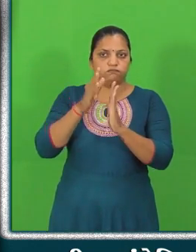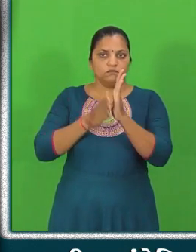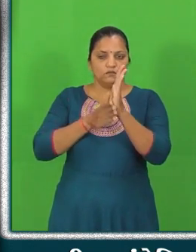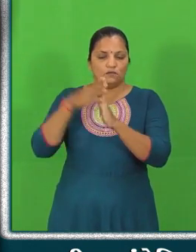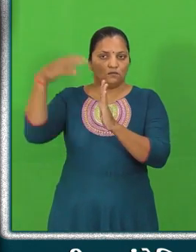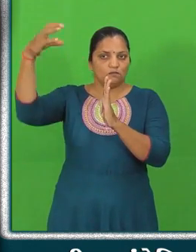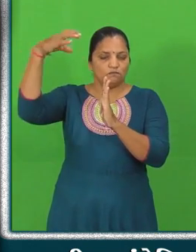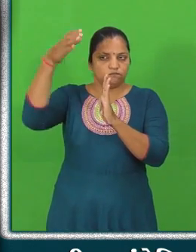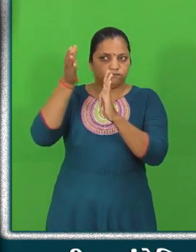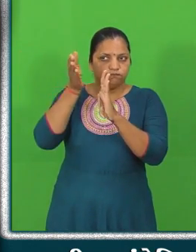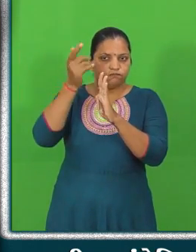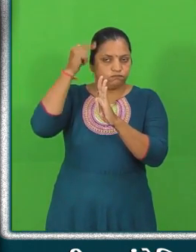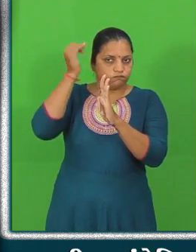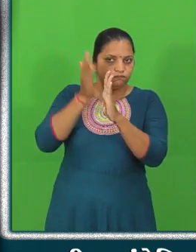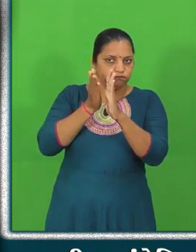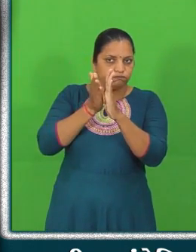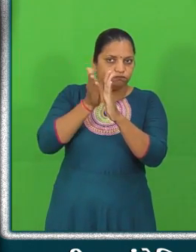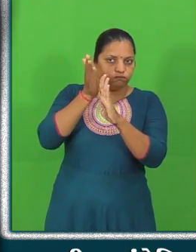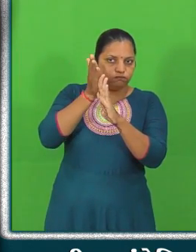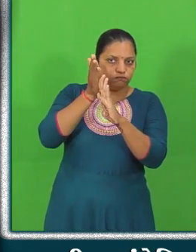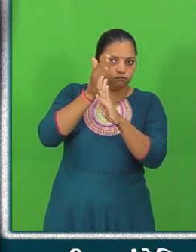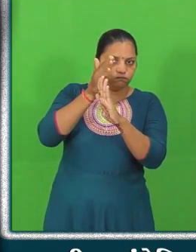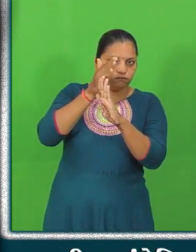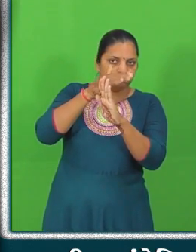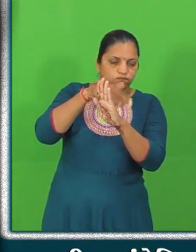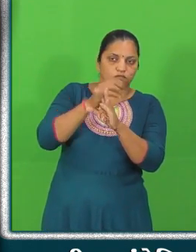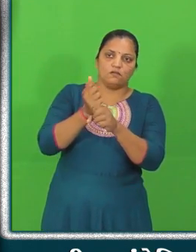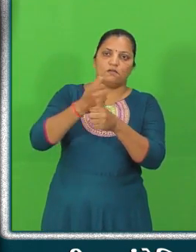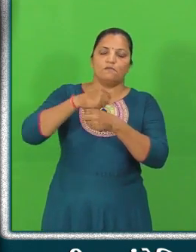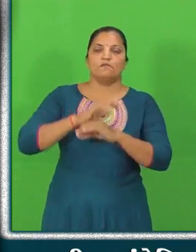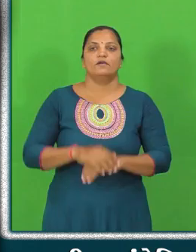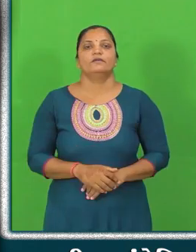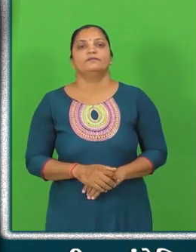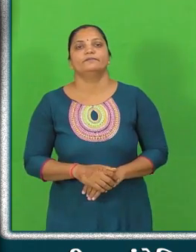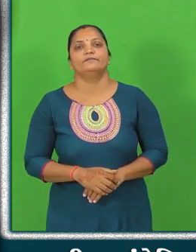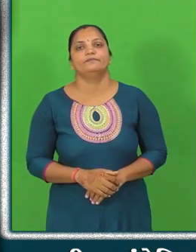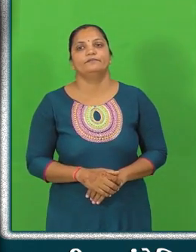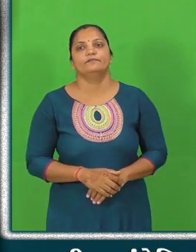એટલે અહીંયા આ ભાગ ઉપર આપણું પ્રતિબિંબ રચાશે,